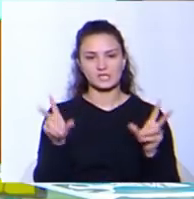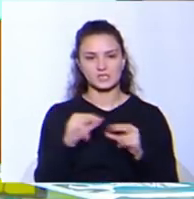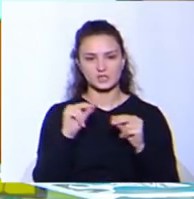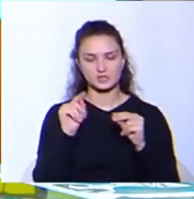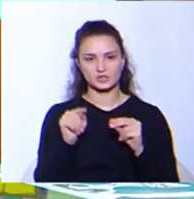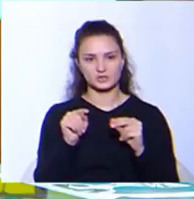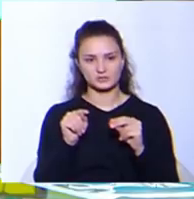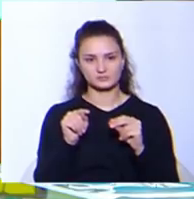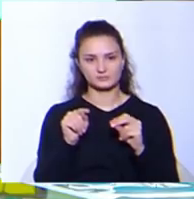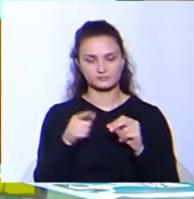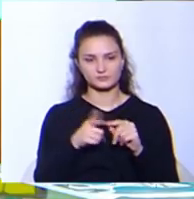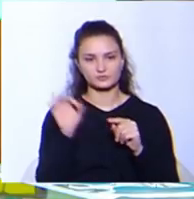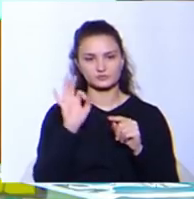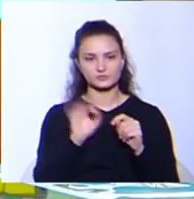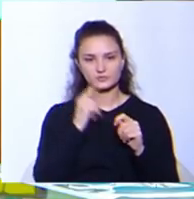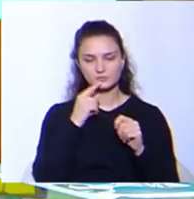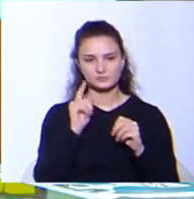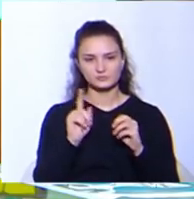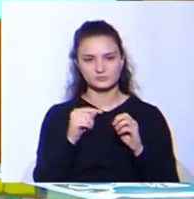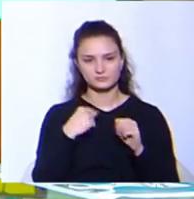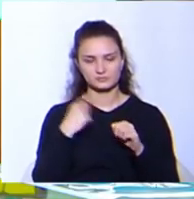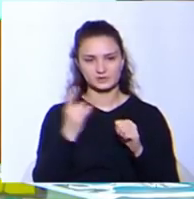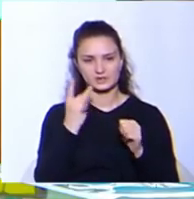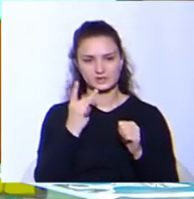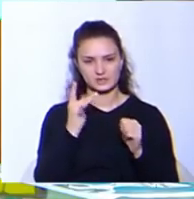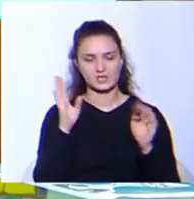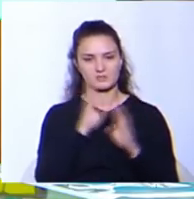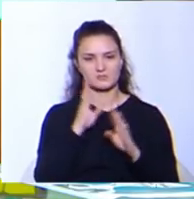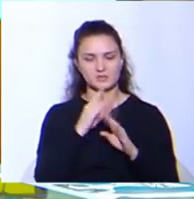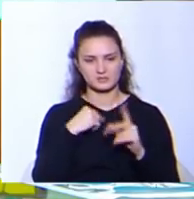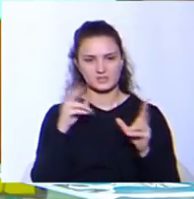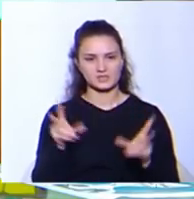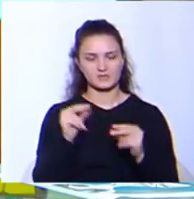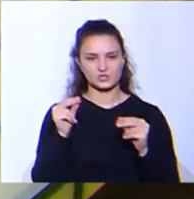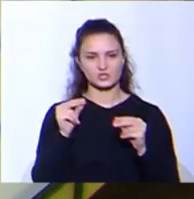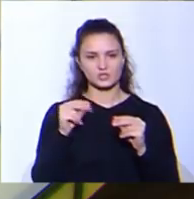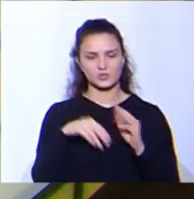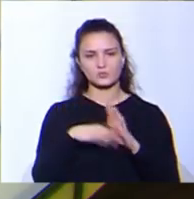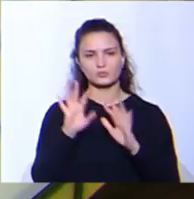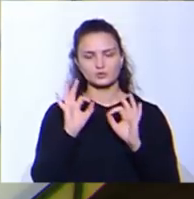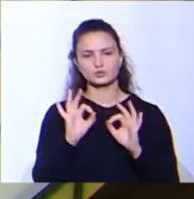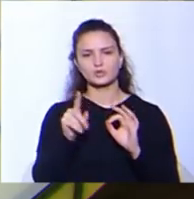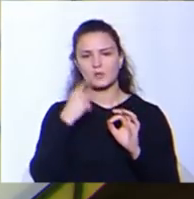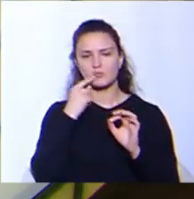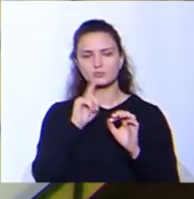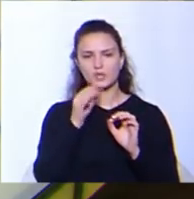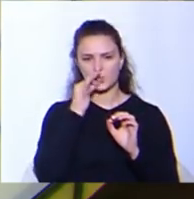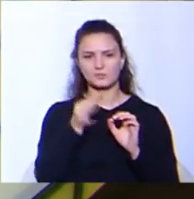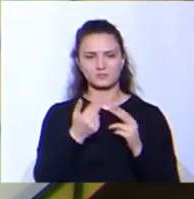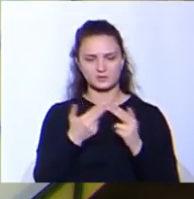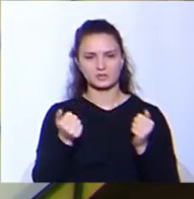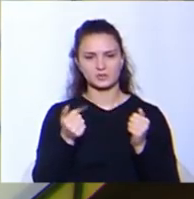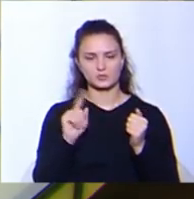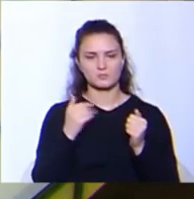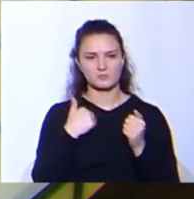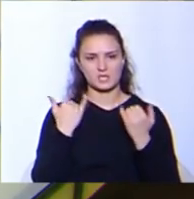გადაარჩინეთ. ძალიან ხშირად თქვენ ამბობთ ხოლმე, რომ მე ერთხელ გამიმართლა და გადავარჩინე. უფრო სწორად, ეუბნებით კიდეც ხოლმე,